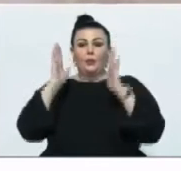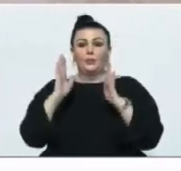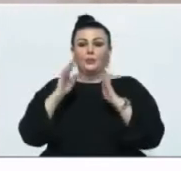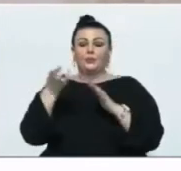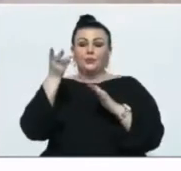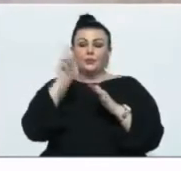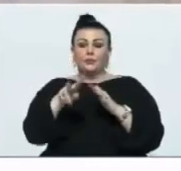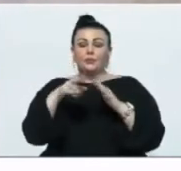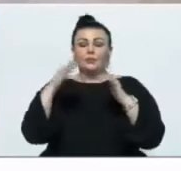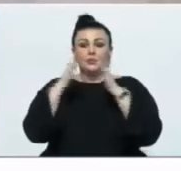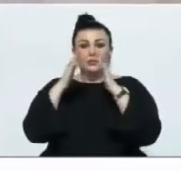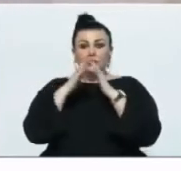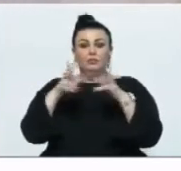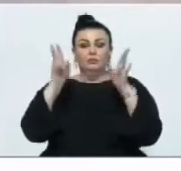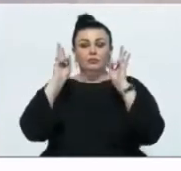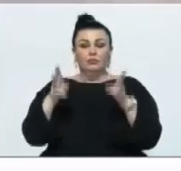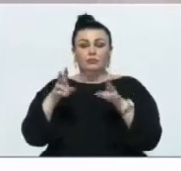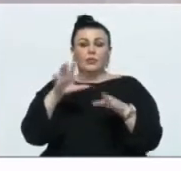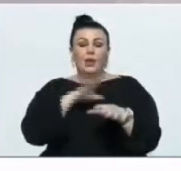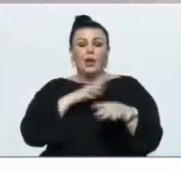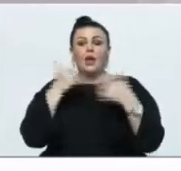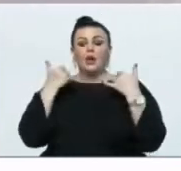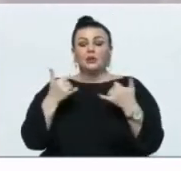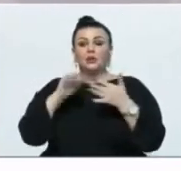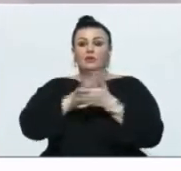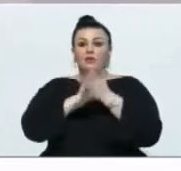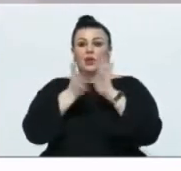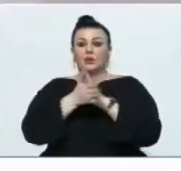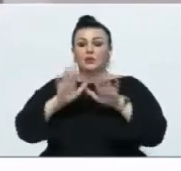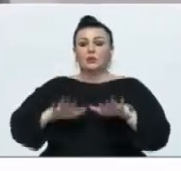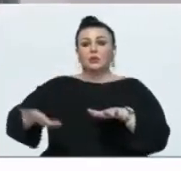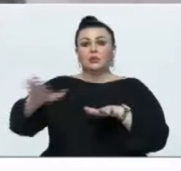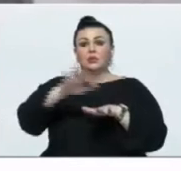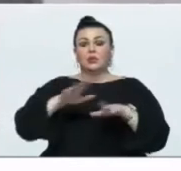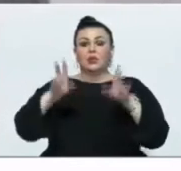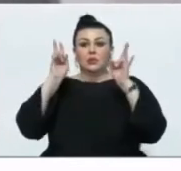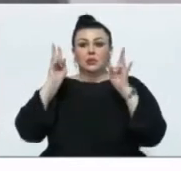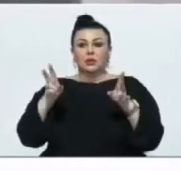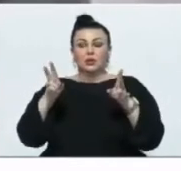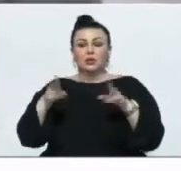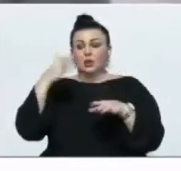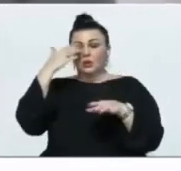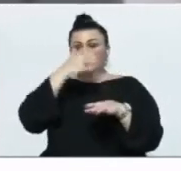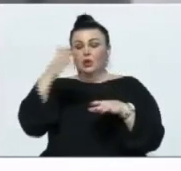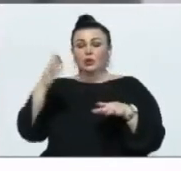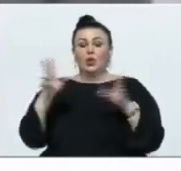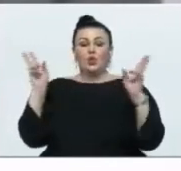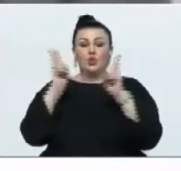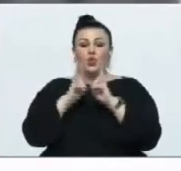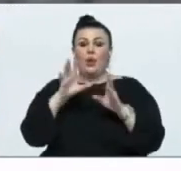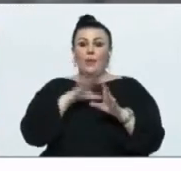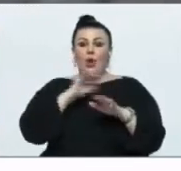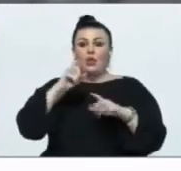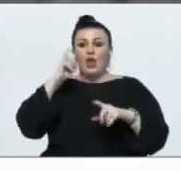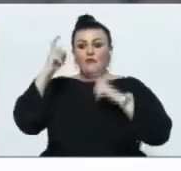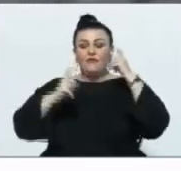iki yaşayış evinə ziyan dəyib və hal-hazırda həmin ziyan dəymiş sakinlərlə görüşlər keçirilir, onların